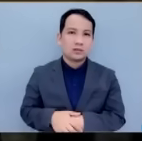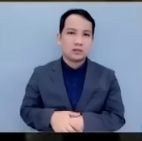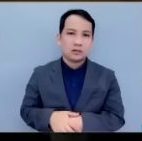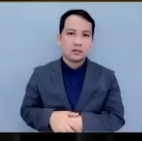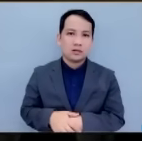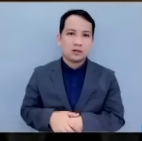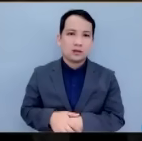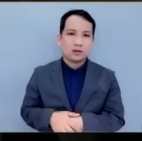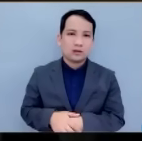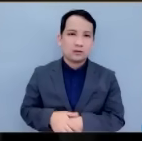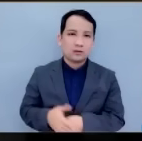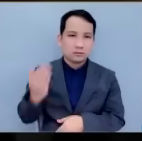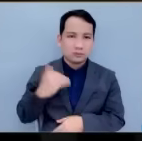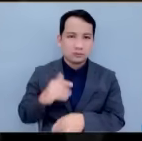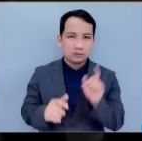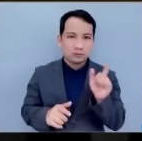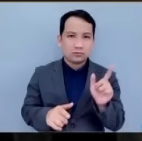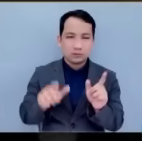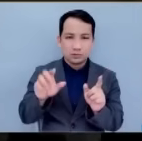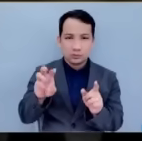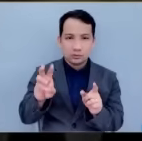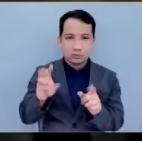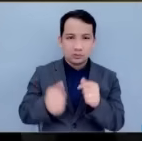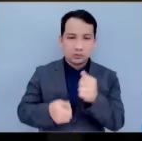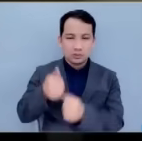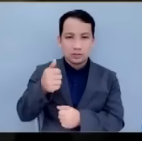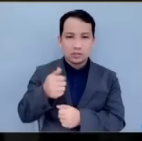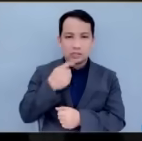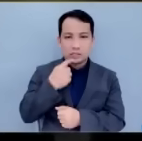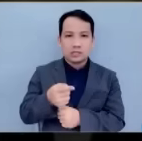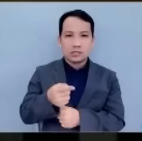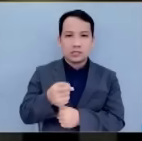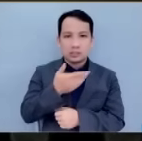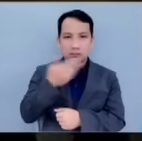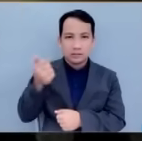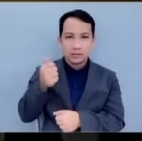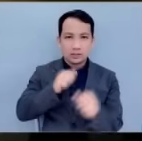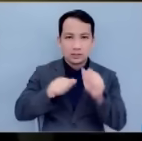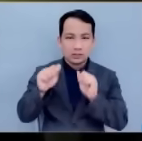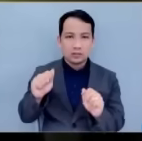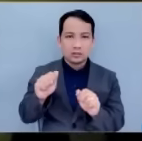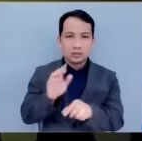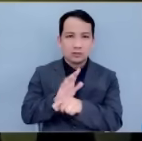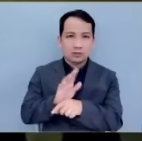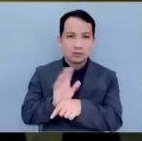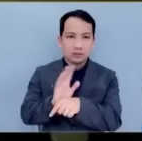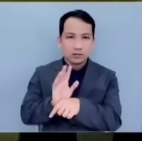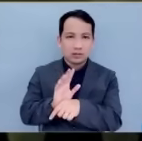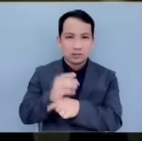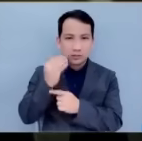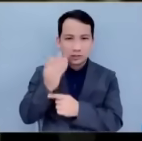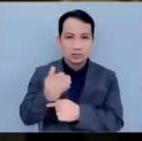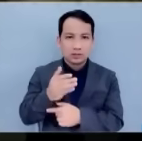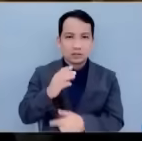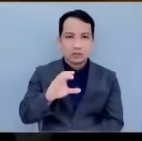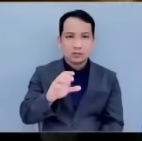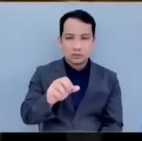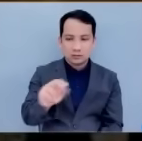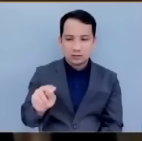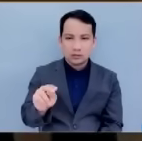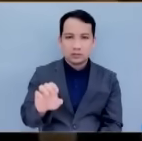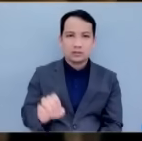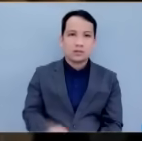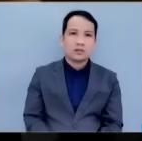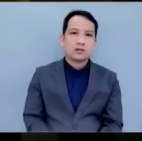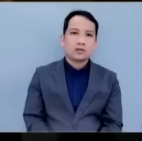Hanggang noong 2016, nanalo si Jacqueline ang Best Actress Award sa prestigyosong film festival sa Cannes. Para